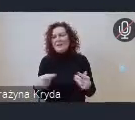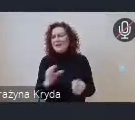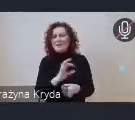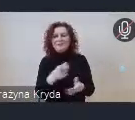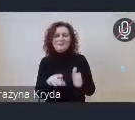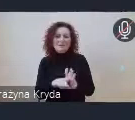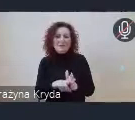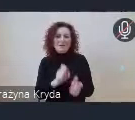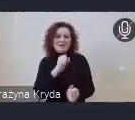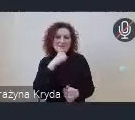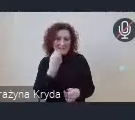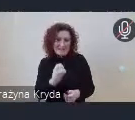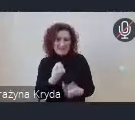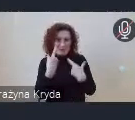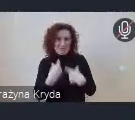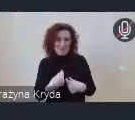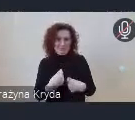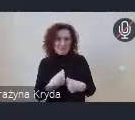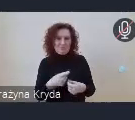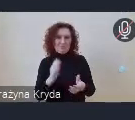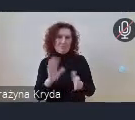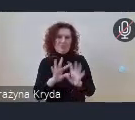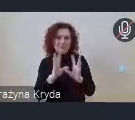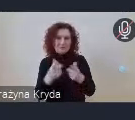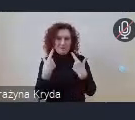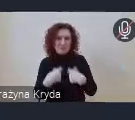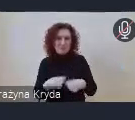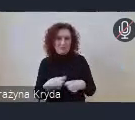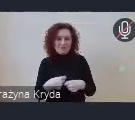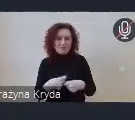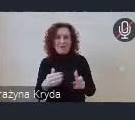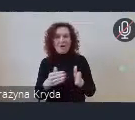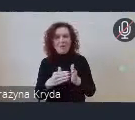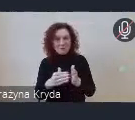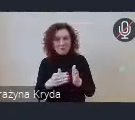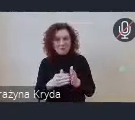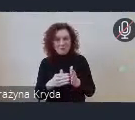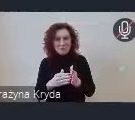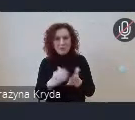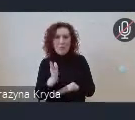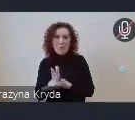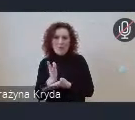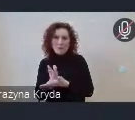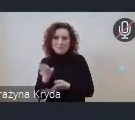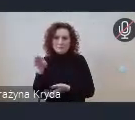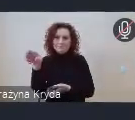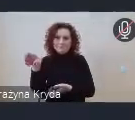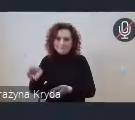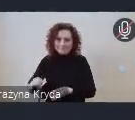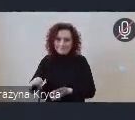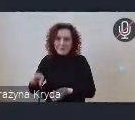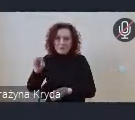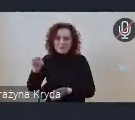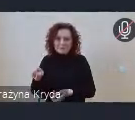ograniczenia sprawności wszyscy ci ludzie orędzie przy wchodzeniu po schodach jeśli tylko mają poręcz może